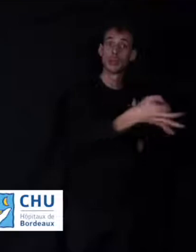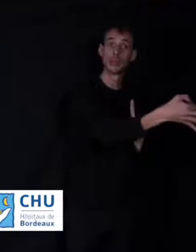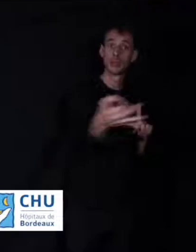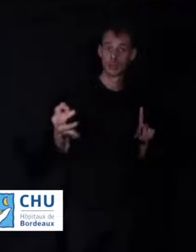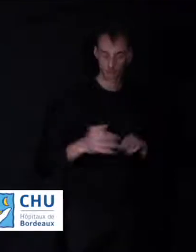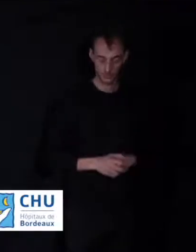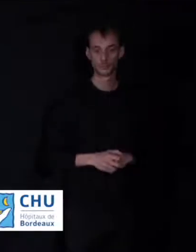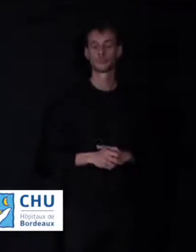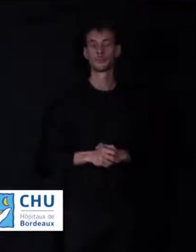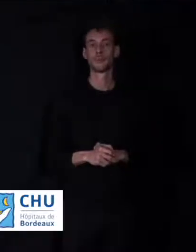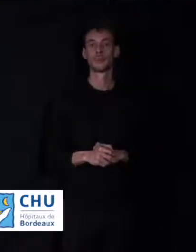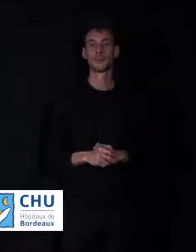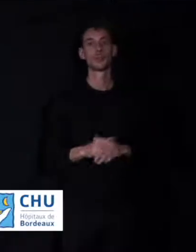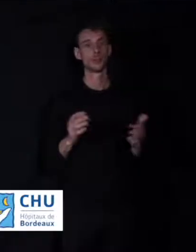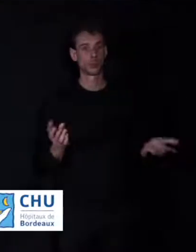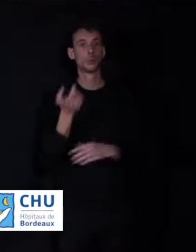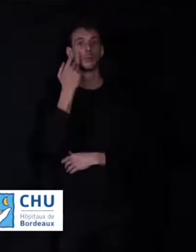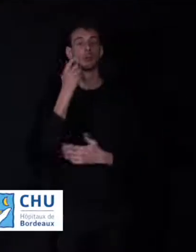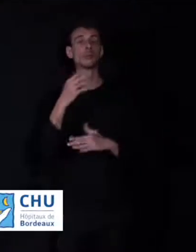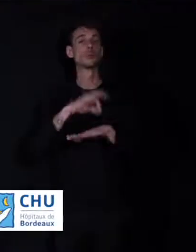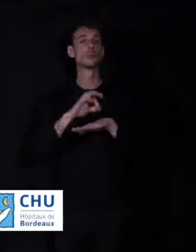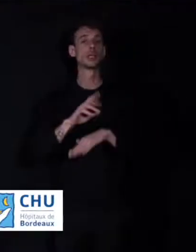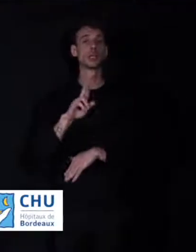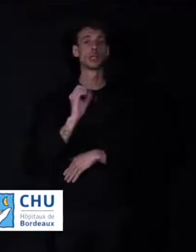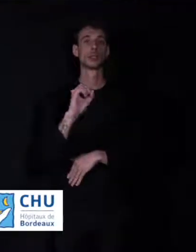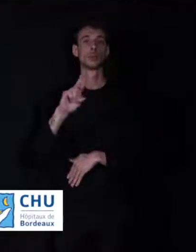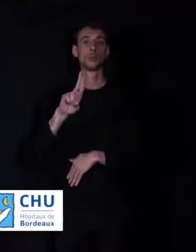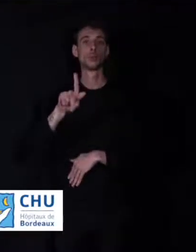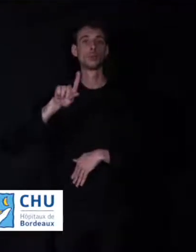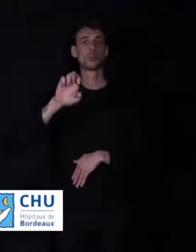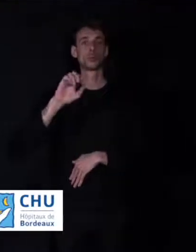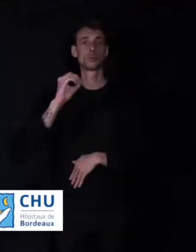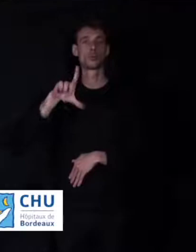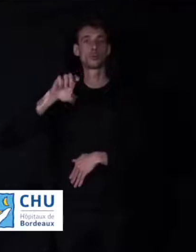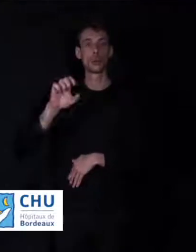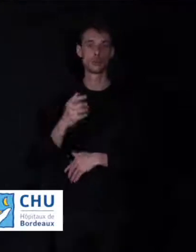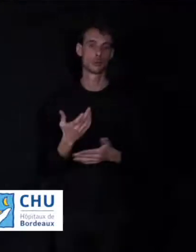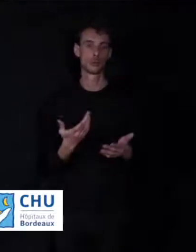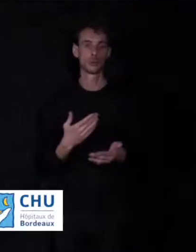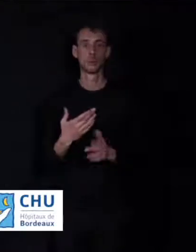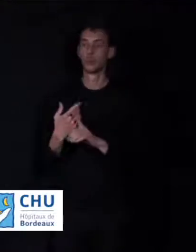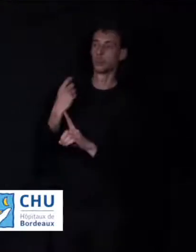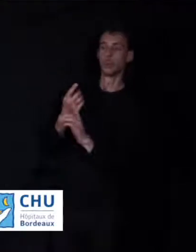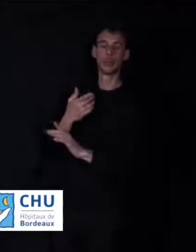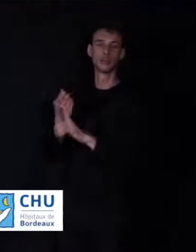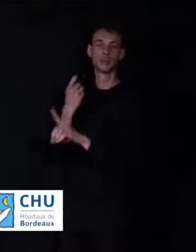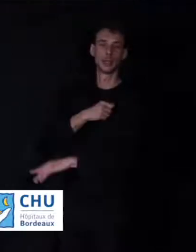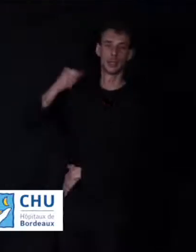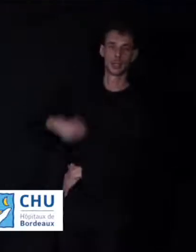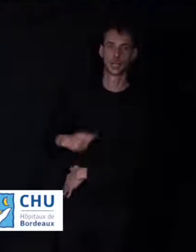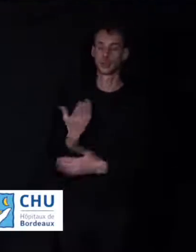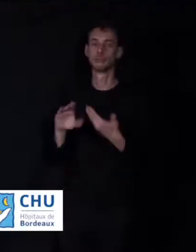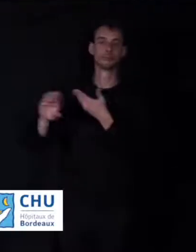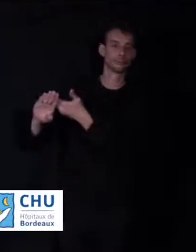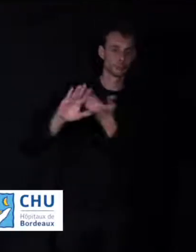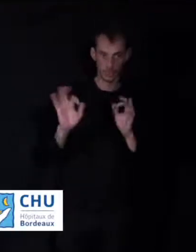ce R0 pour la rougeole, à partir des premières données chinoises, en l'absence de gestes barrières,